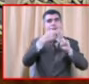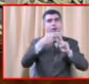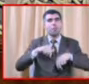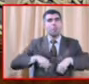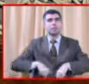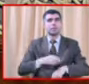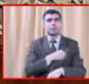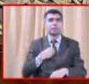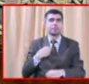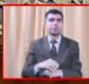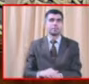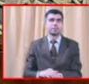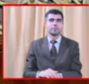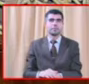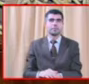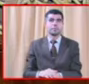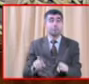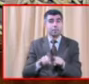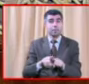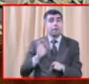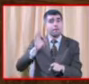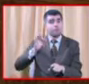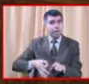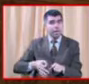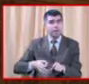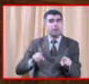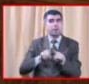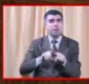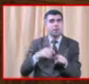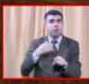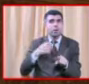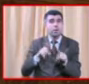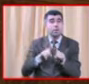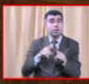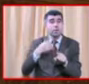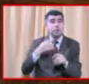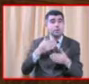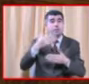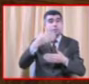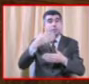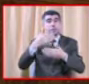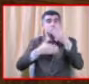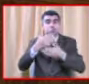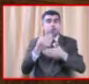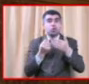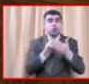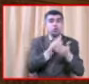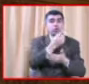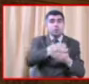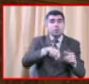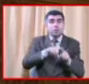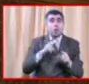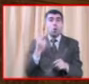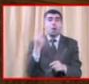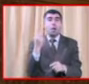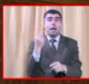الوقت. على ما قلته، فانت كتعرف بلي المستشفى المتنقل اللي كنت وعدت به السيدات والسادة المحترمين انه غيبدا من دابا